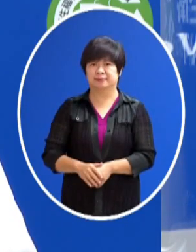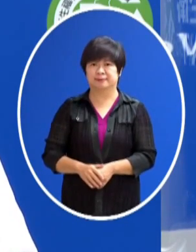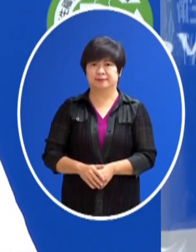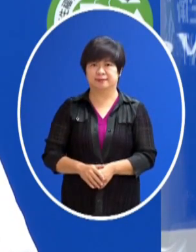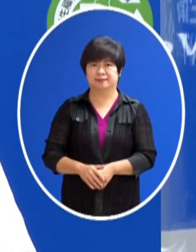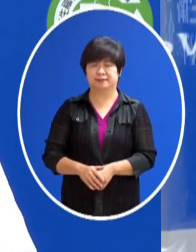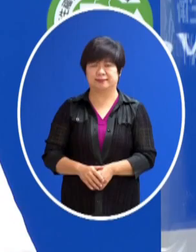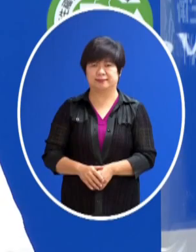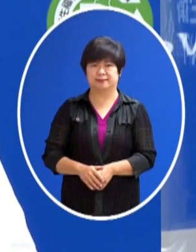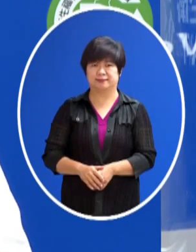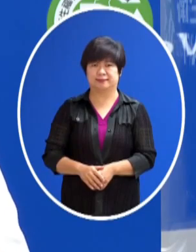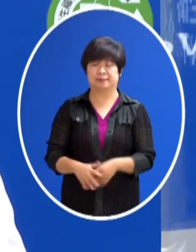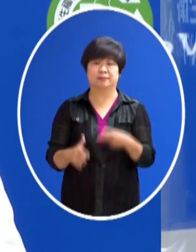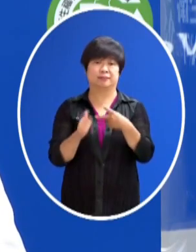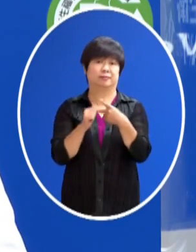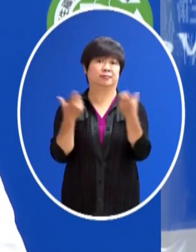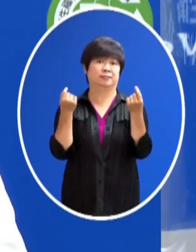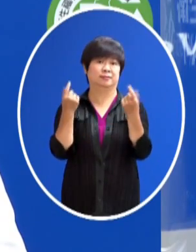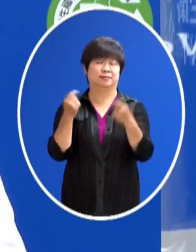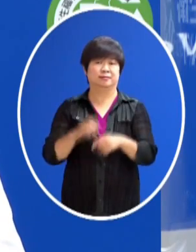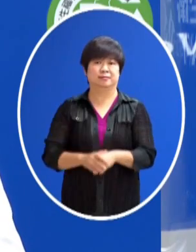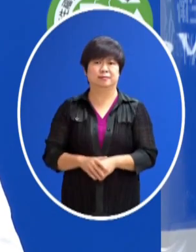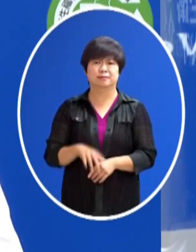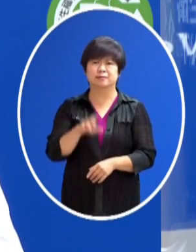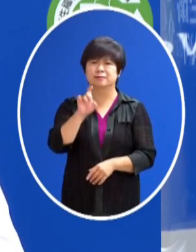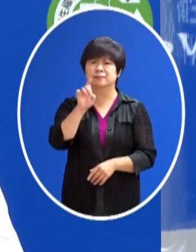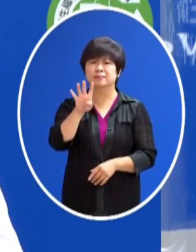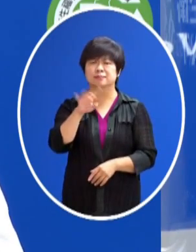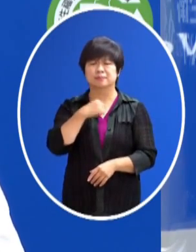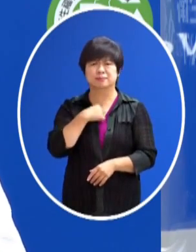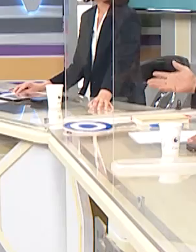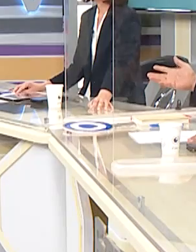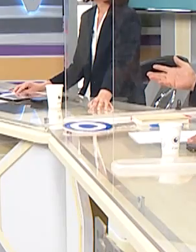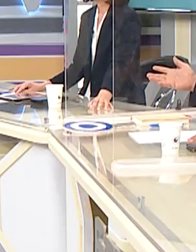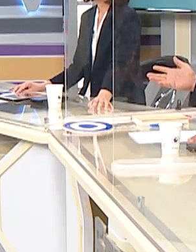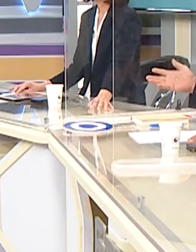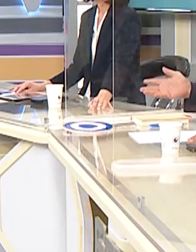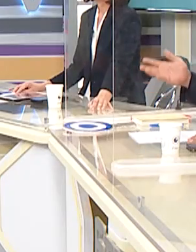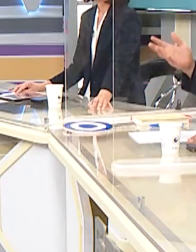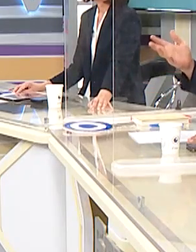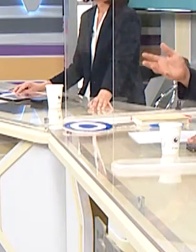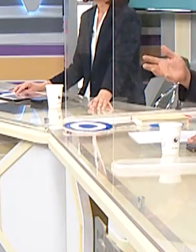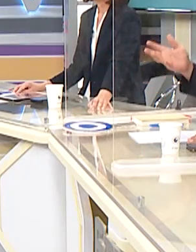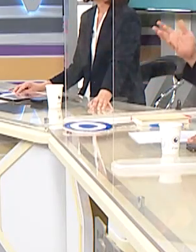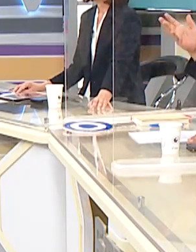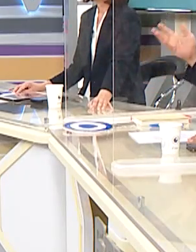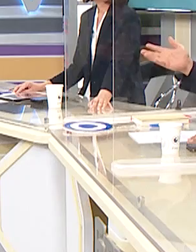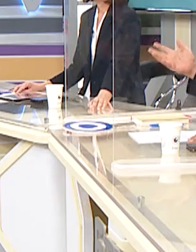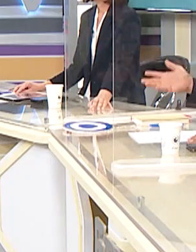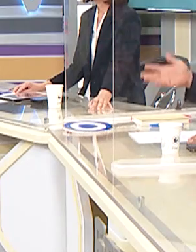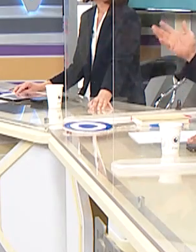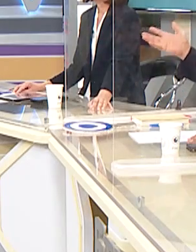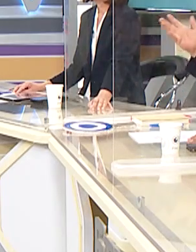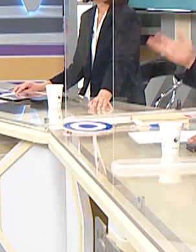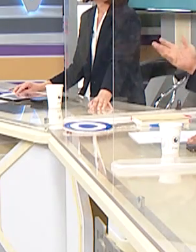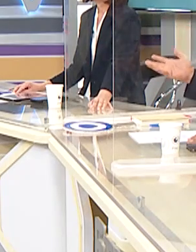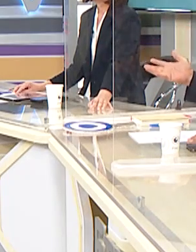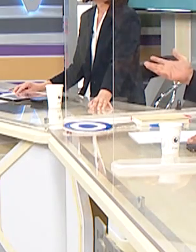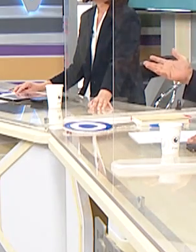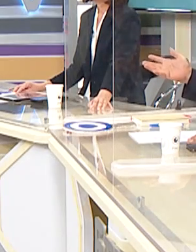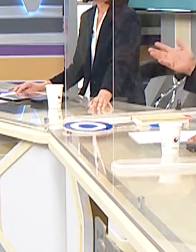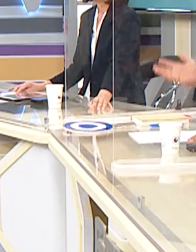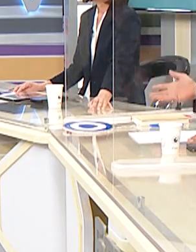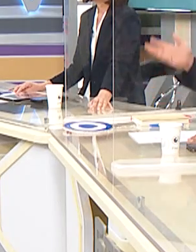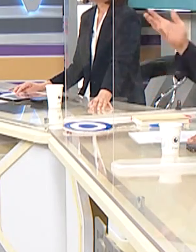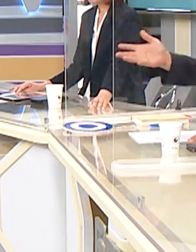你一方面讲卖政治化，但是你一开始就政治化，一开始是以中华开始政治化。这个局长夜宴部叫迄个蔡明